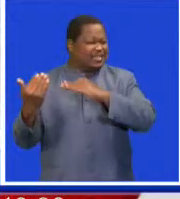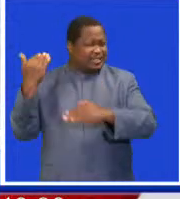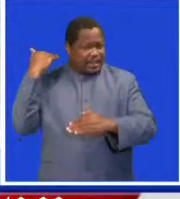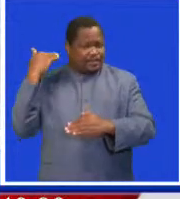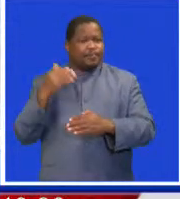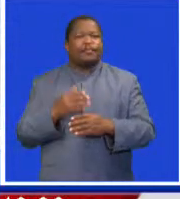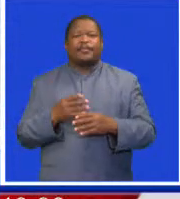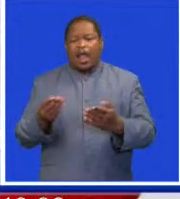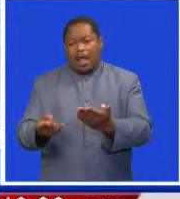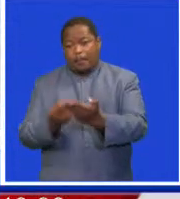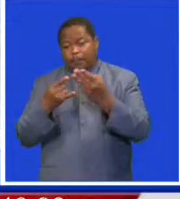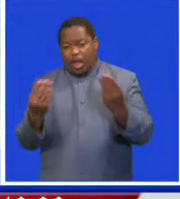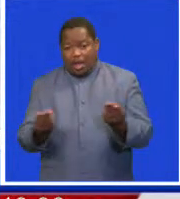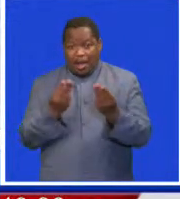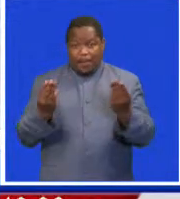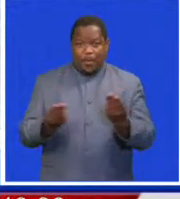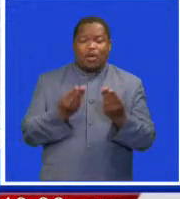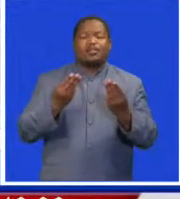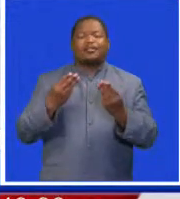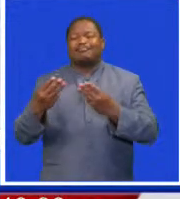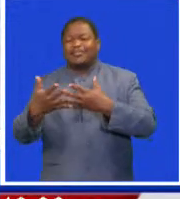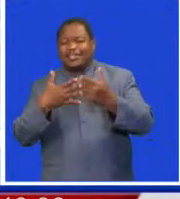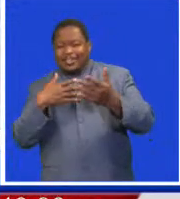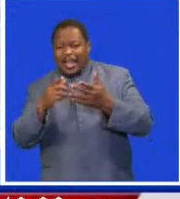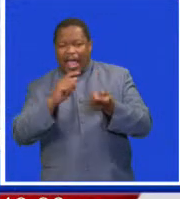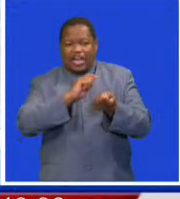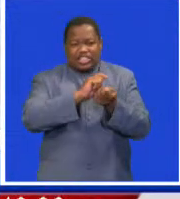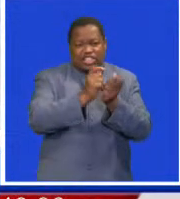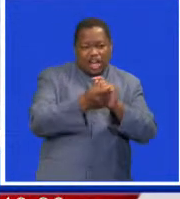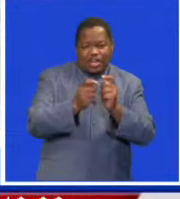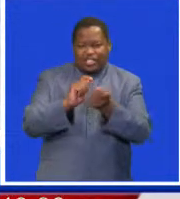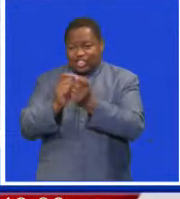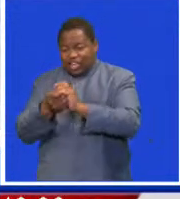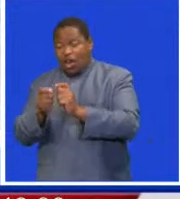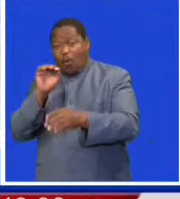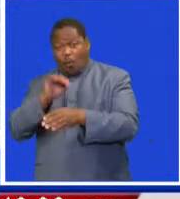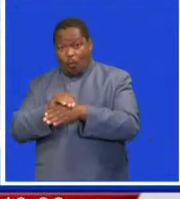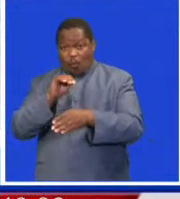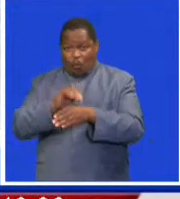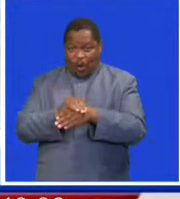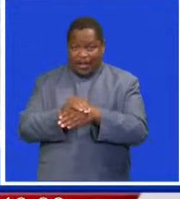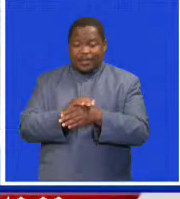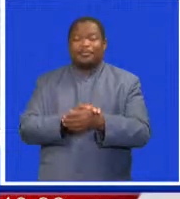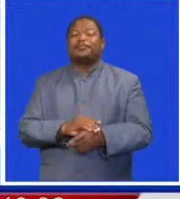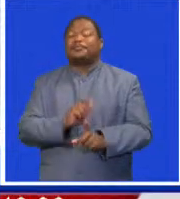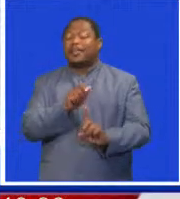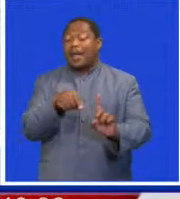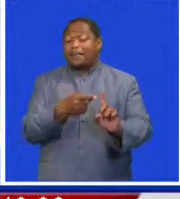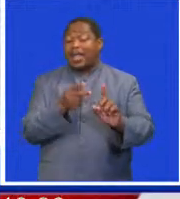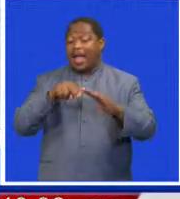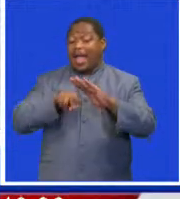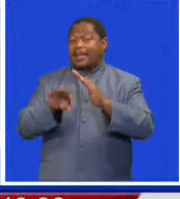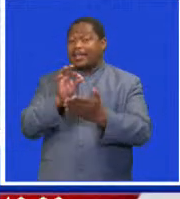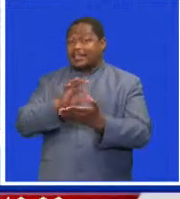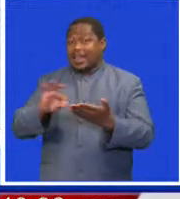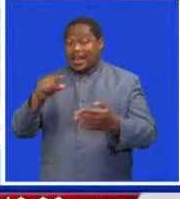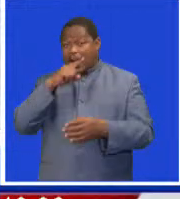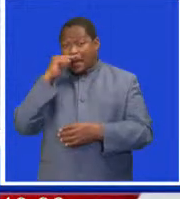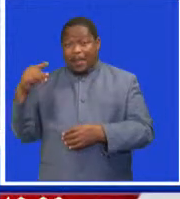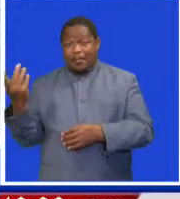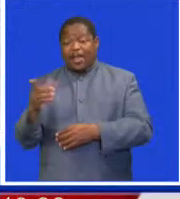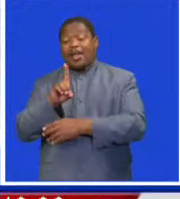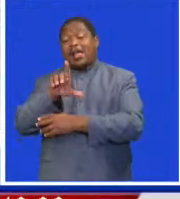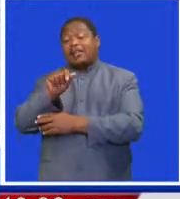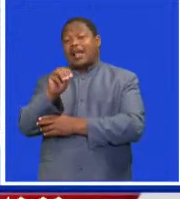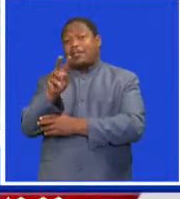lelingilo. Lokuvakile ngamabhalane lomncane etiko letasekhaya Arnold Dlamini lothi inkolo ilethe netikolwa